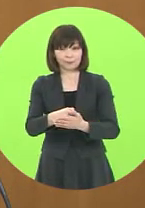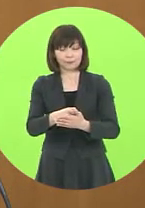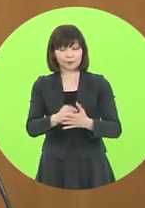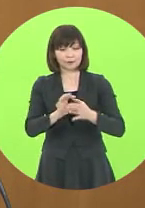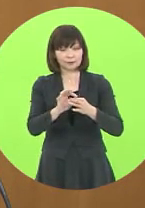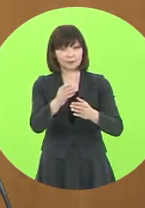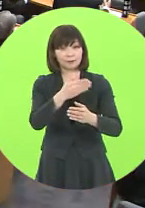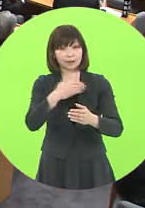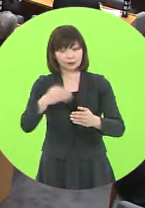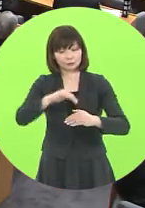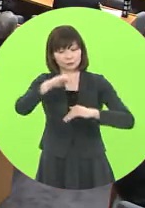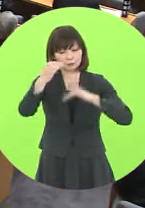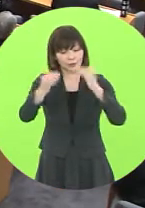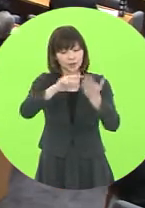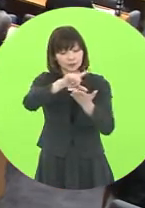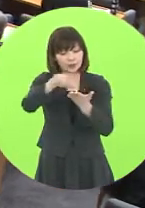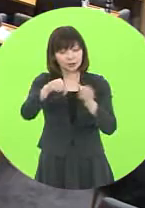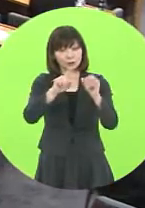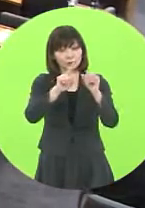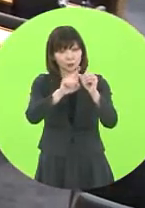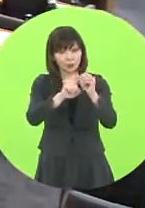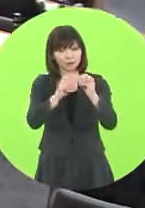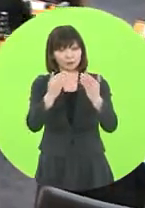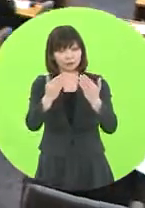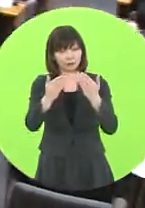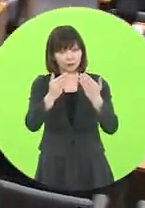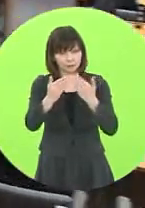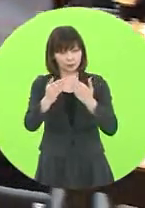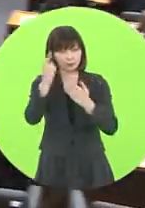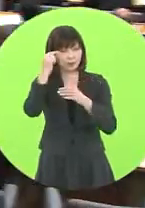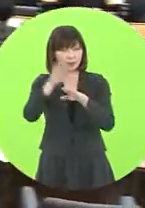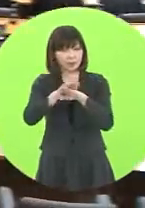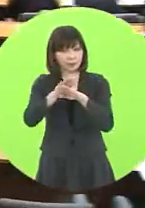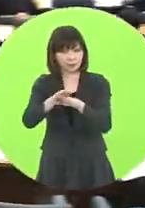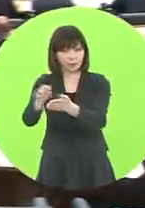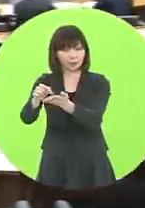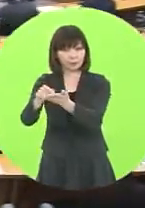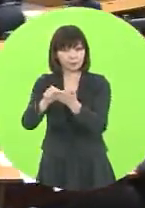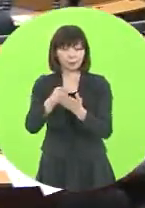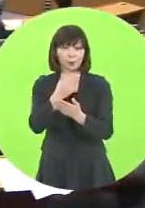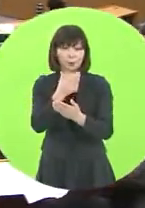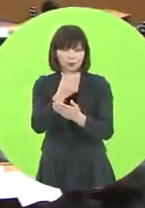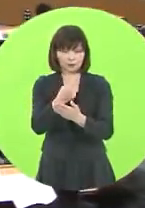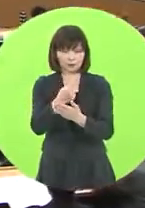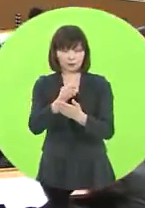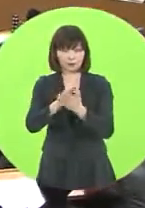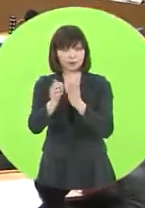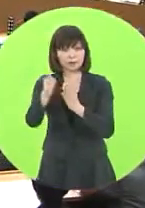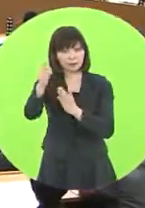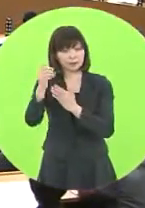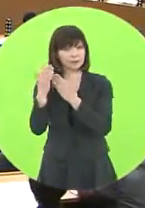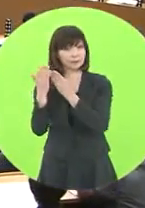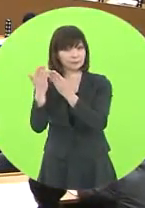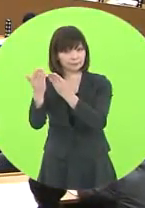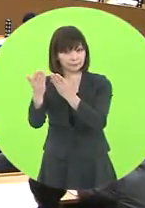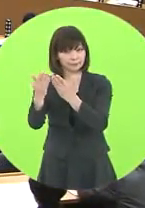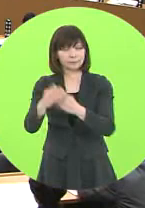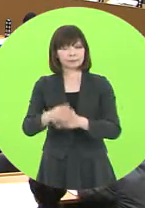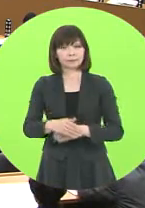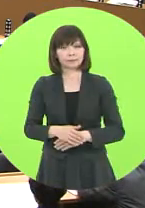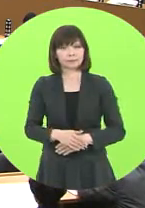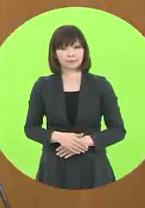山間地域に向けた明確な展望を示していただくことを切に願っていますが、知事のご所見をお伺いいたします